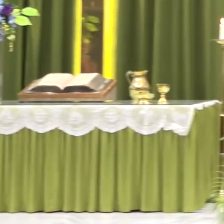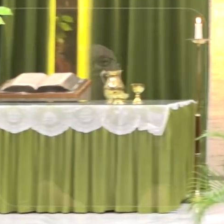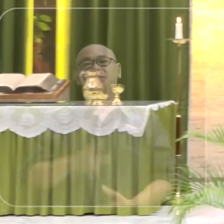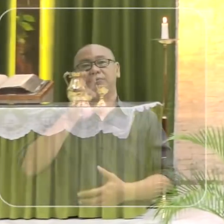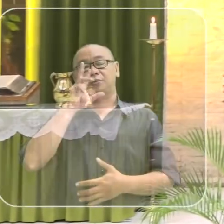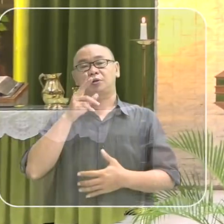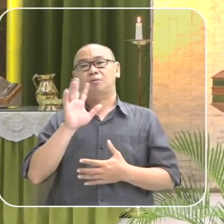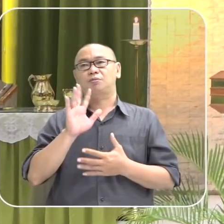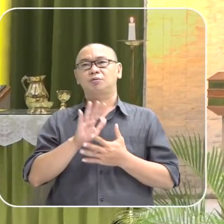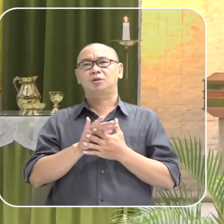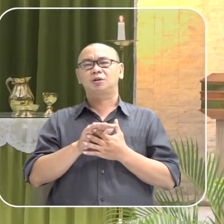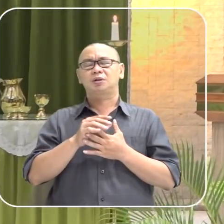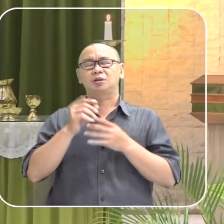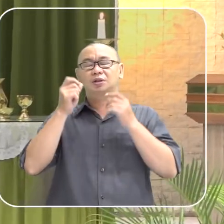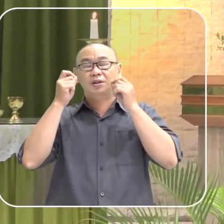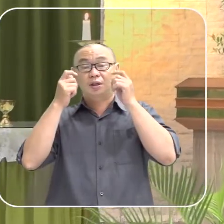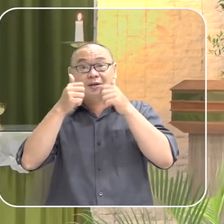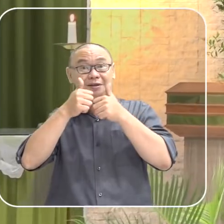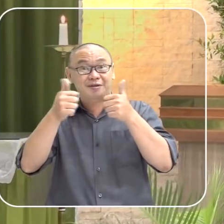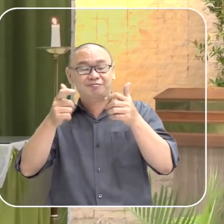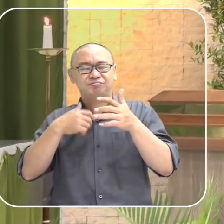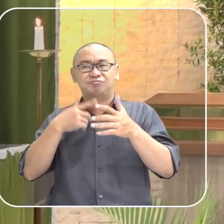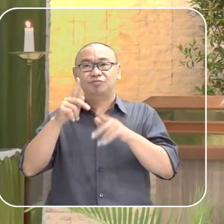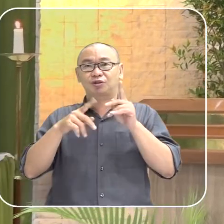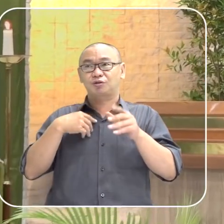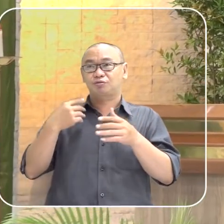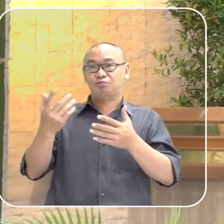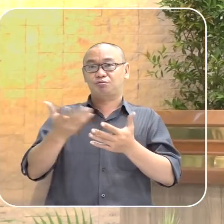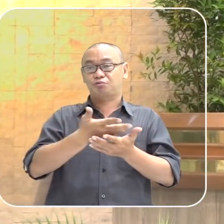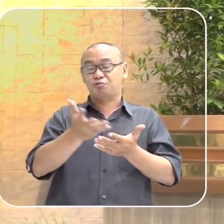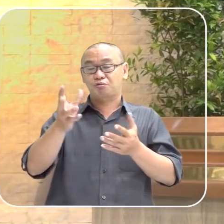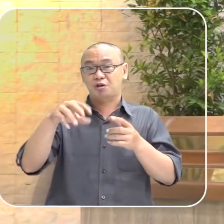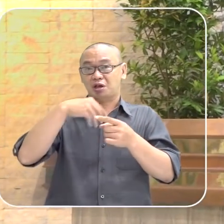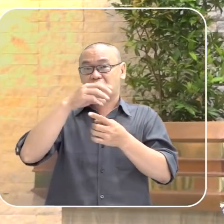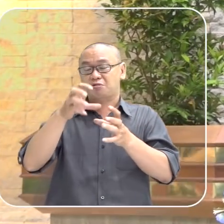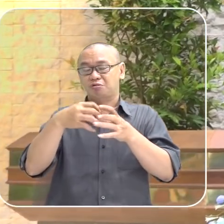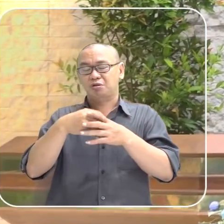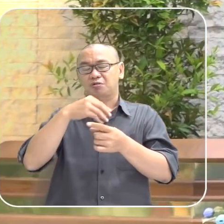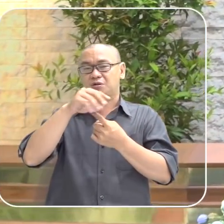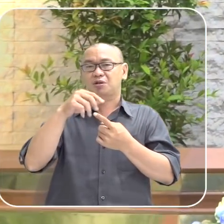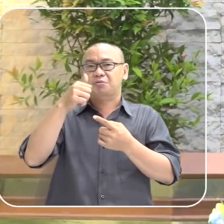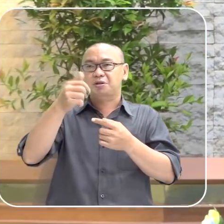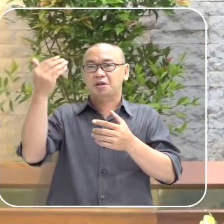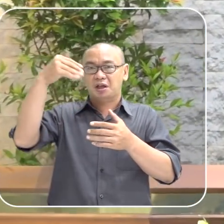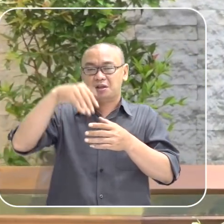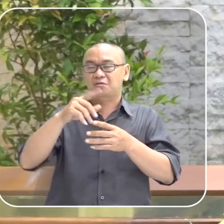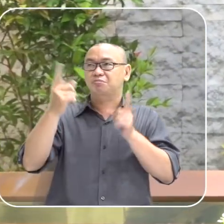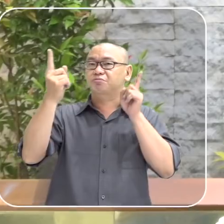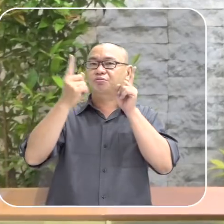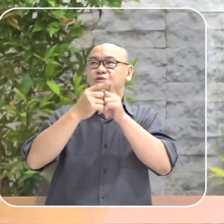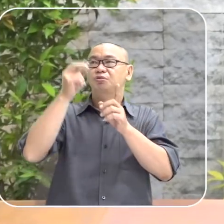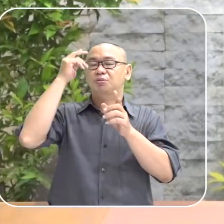Saudara, bukankah sangat indah jikalau kita dan seluruh anggota keluarga dapat datang menghadap kepada Tuhan,